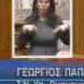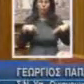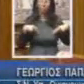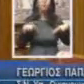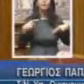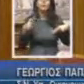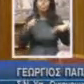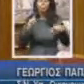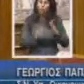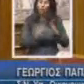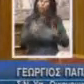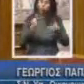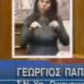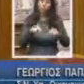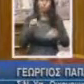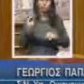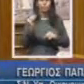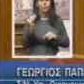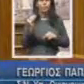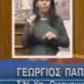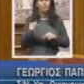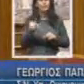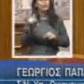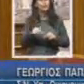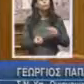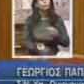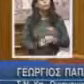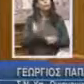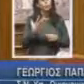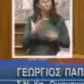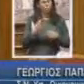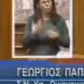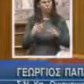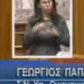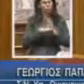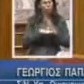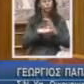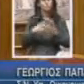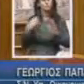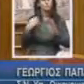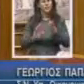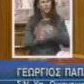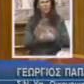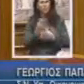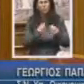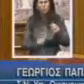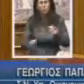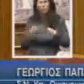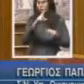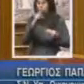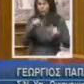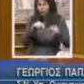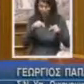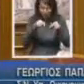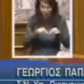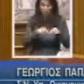θα συζητηθεί στη Βουλή. Αυτό το νέο πρόγραμμα σταθερότητας και ανάπτυξης είναι από τα πιο κρίσιμα στη χώρα μας. Γιατί με βάση αυτό θα